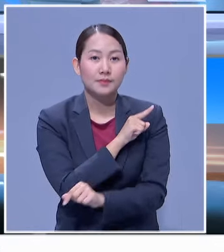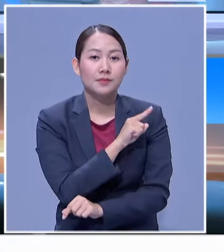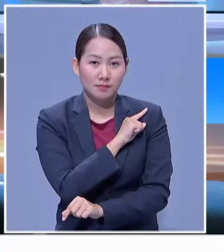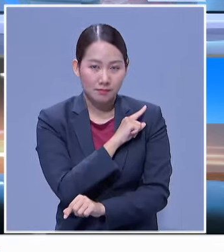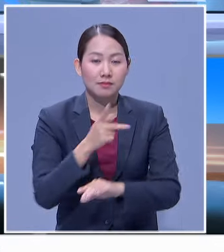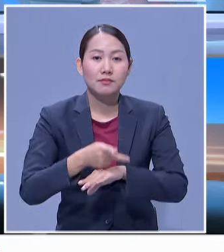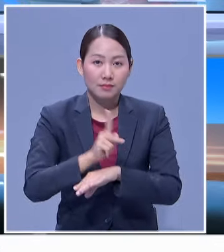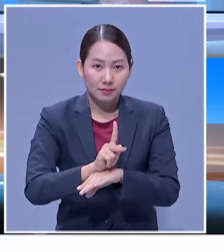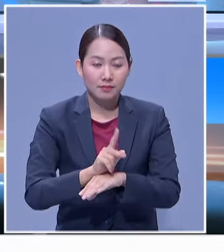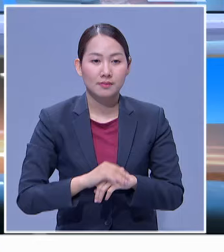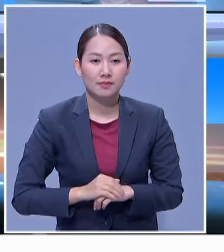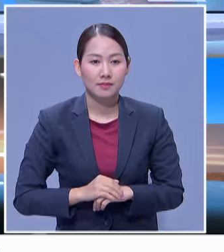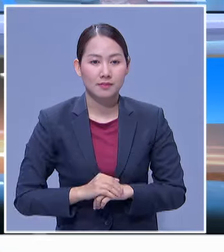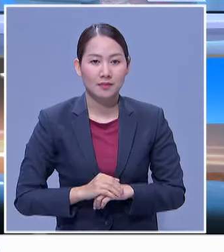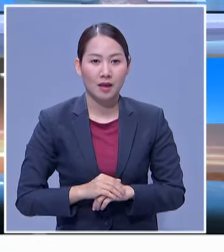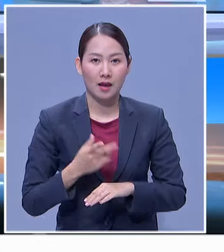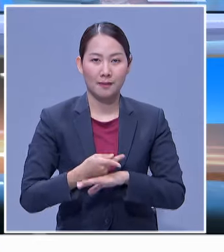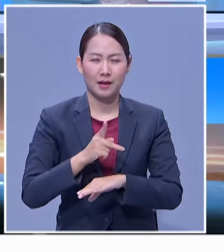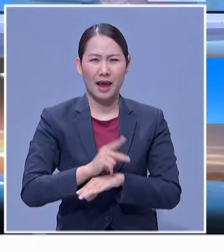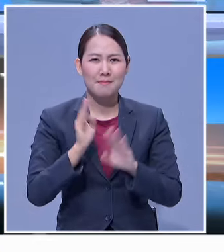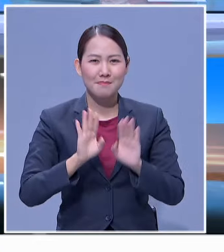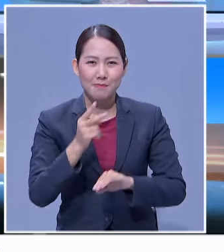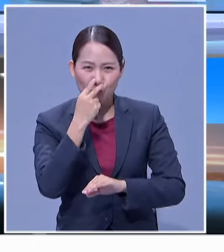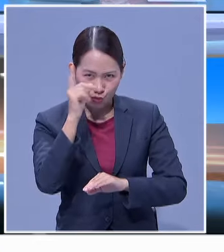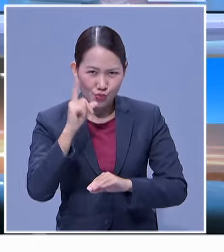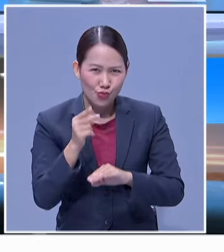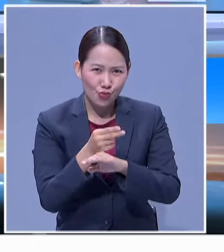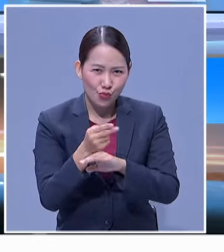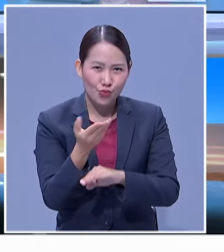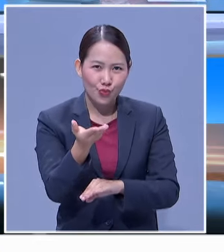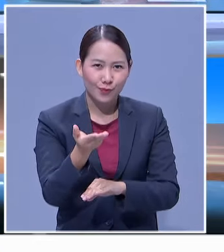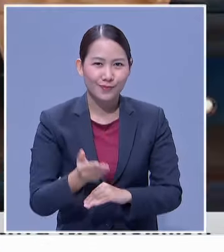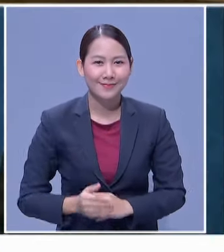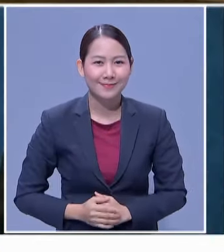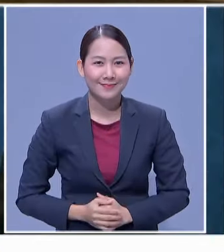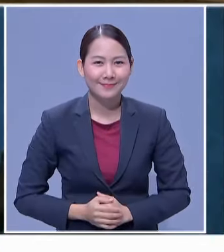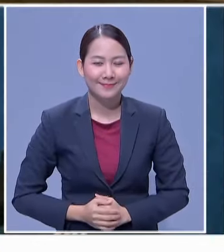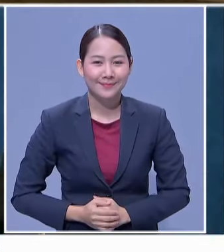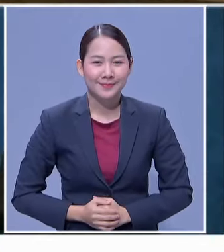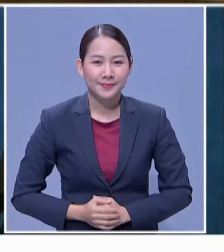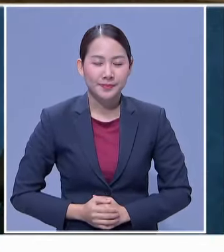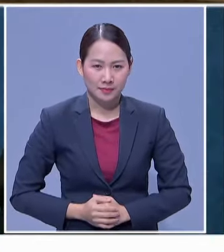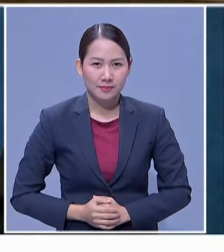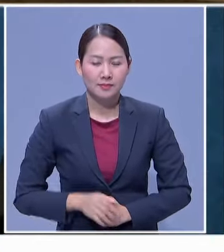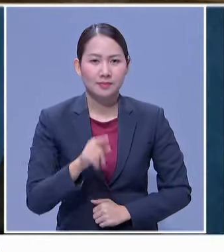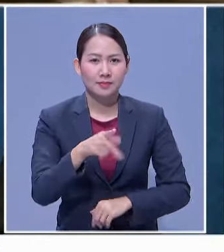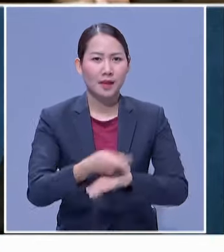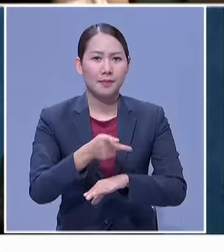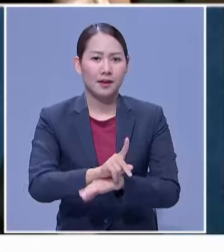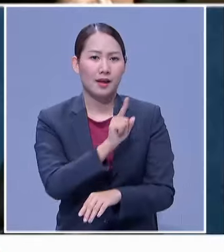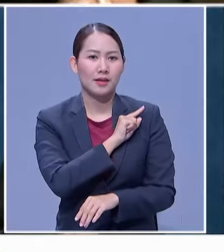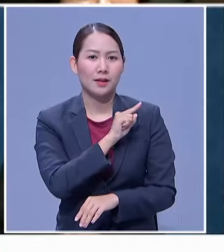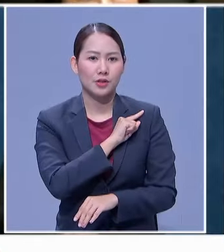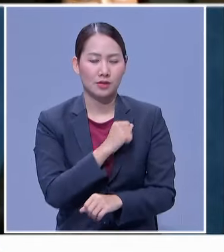คุณพิเชษฐออกอาการยังไงไปดูคลิปนี้กันนะครับหน้าที่ท่านประธานครับทำตามข้อ